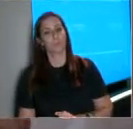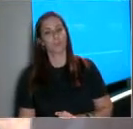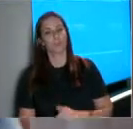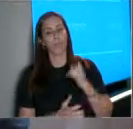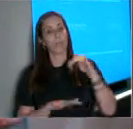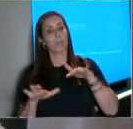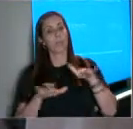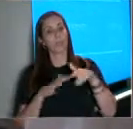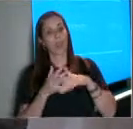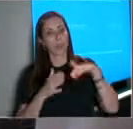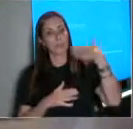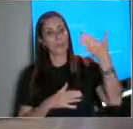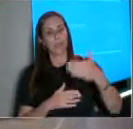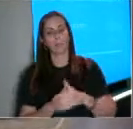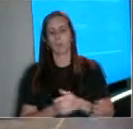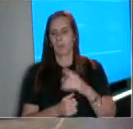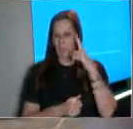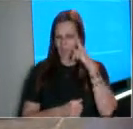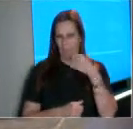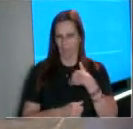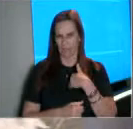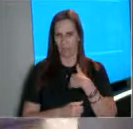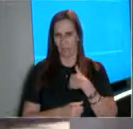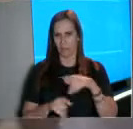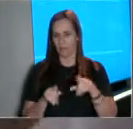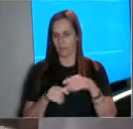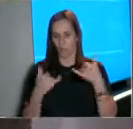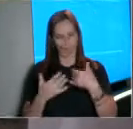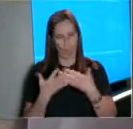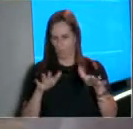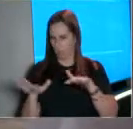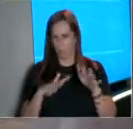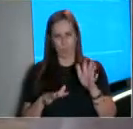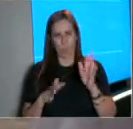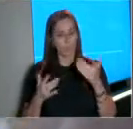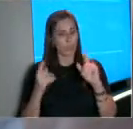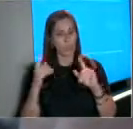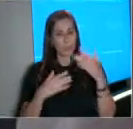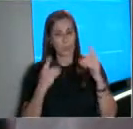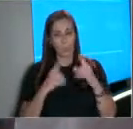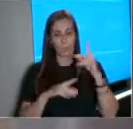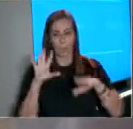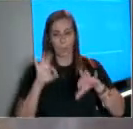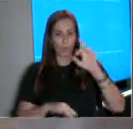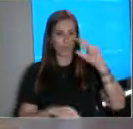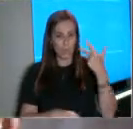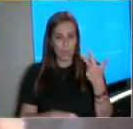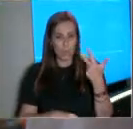איזו ממשלה תקום לדעתך? דעתי בקונסטלציה הנוכחית לא תהיה ממשלה, מה שיקרה בסופו של דבר שילכו לבחירות